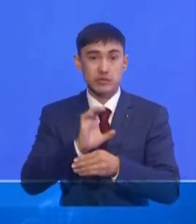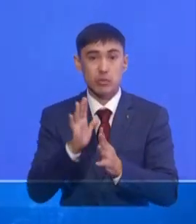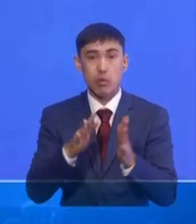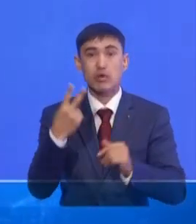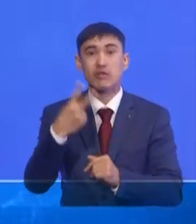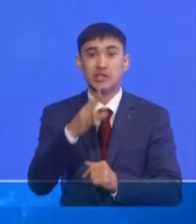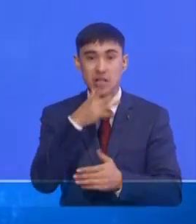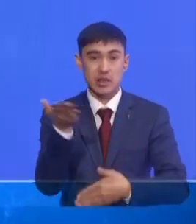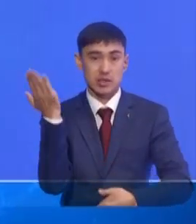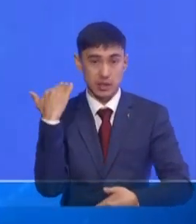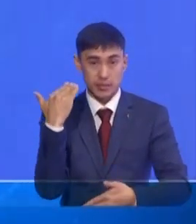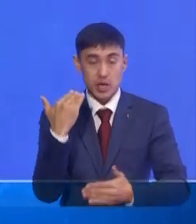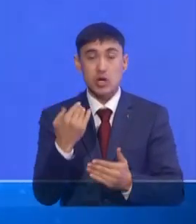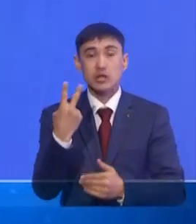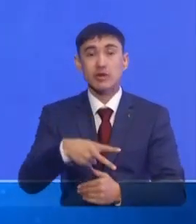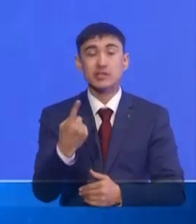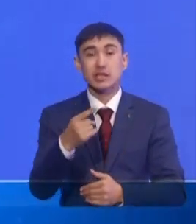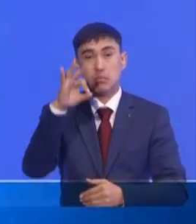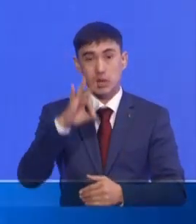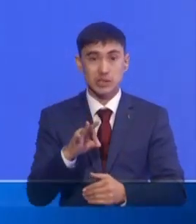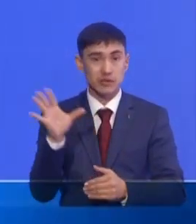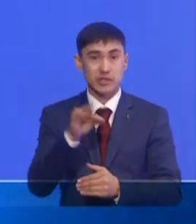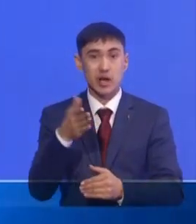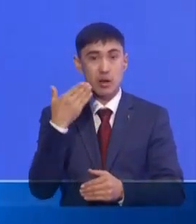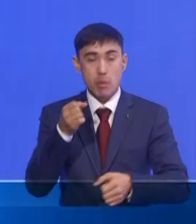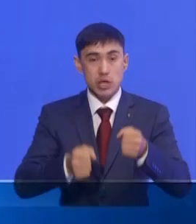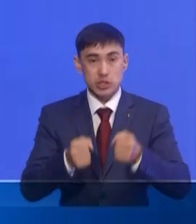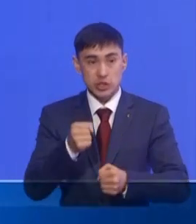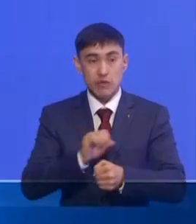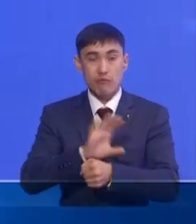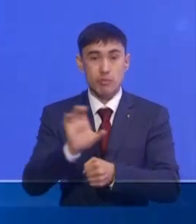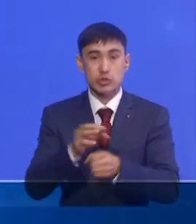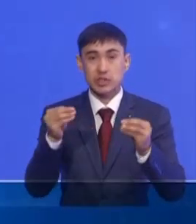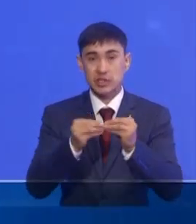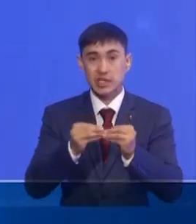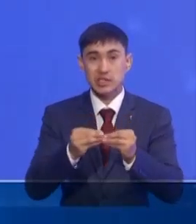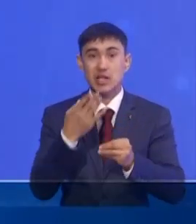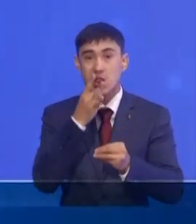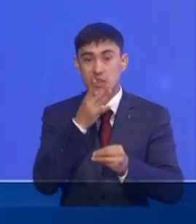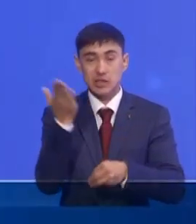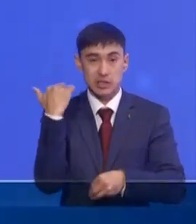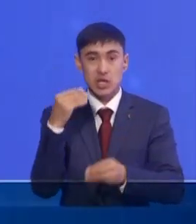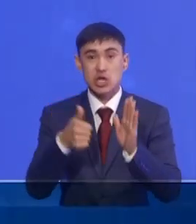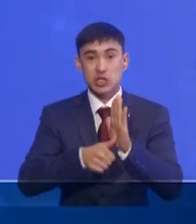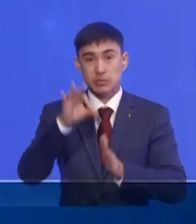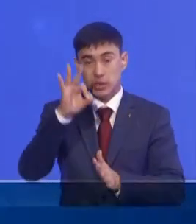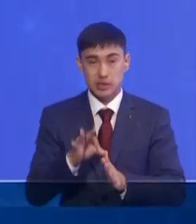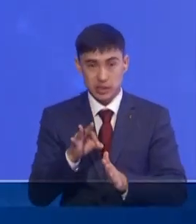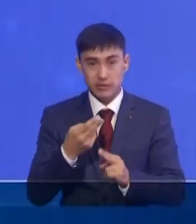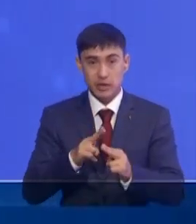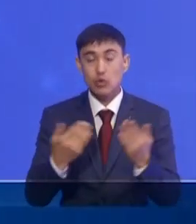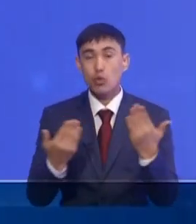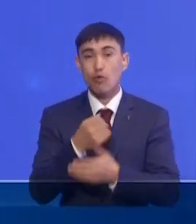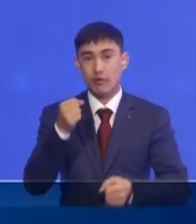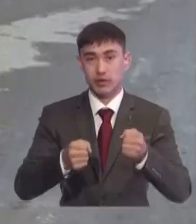более 20 лет назад. Еще 21% всех легковых машин выпущен 10 лет назад. И только 6% – это